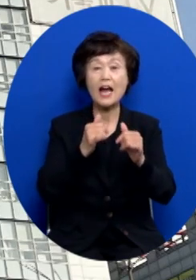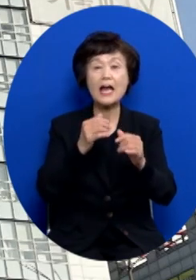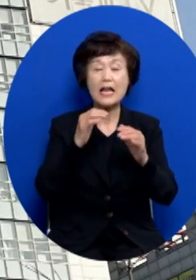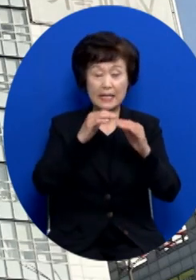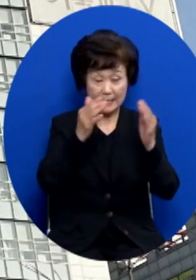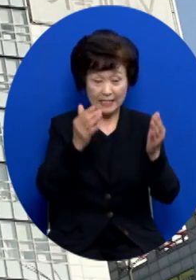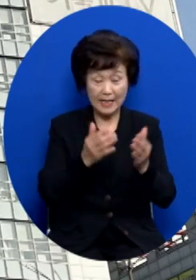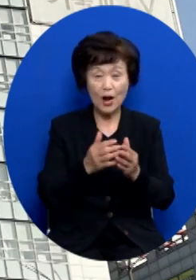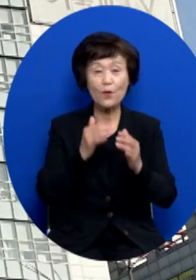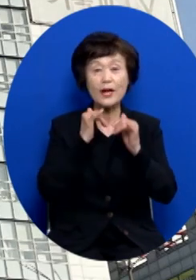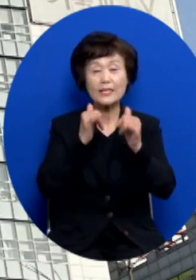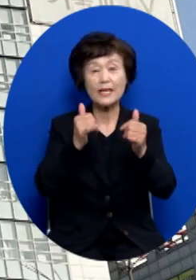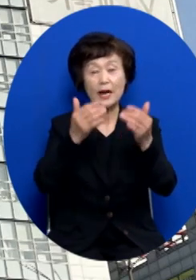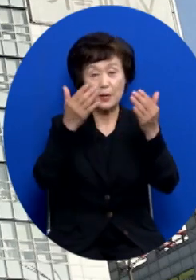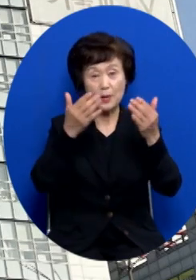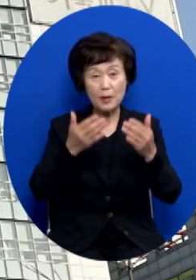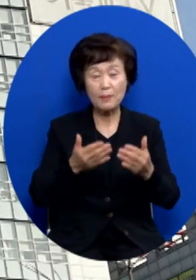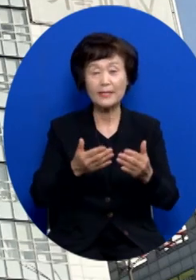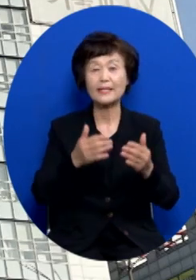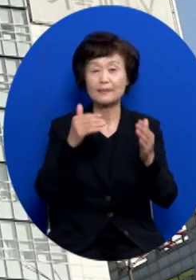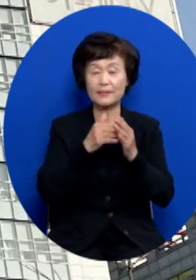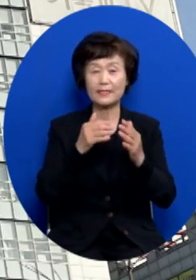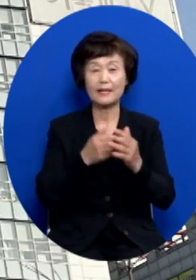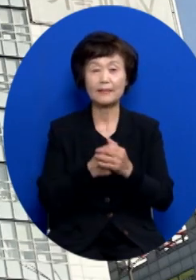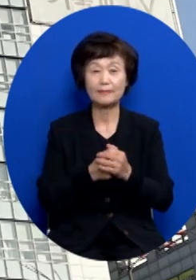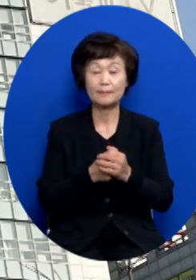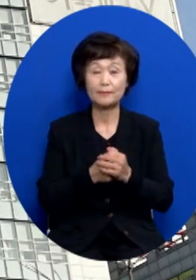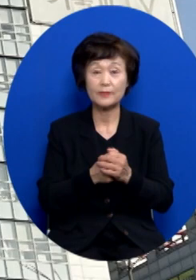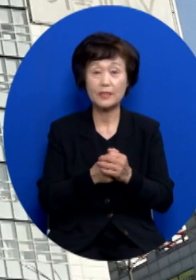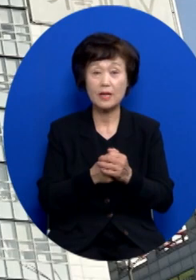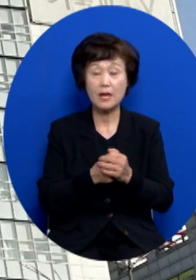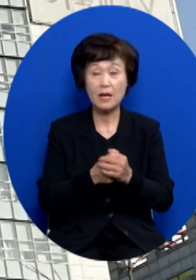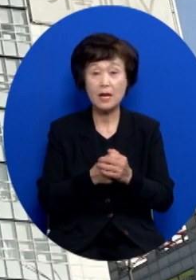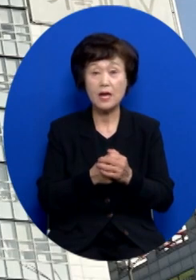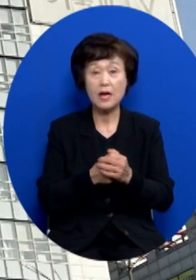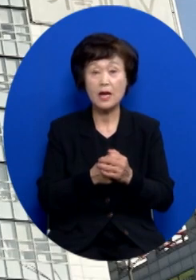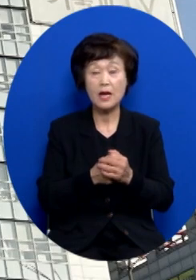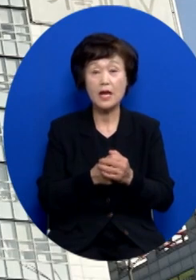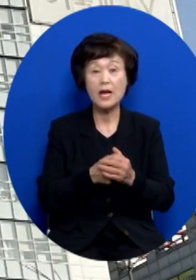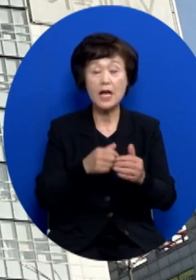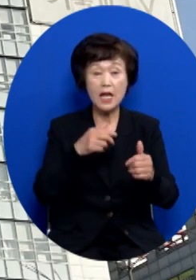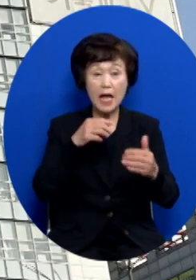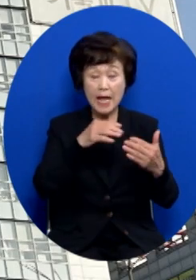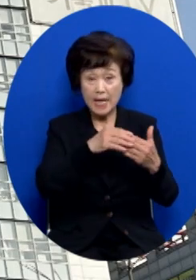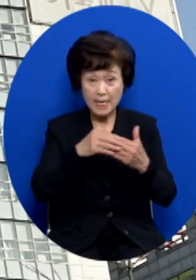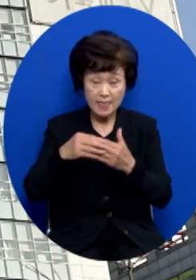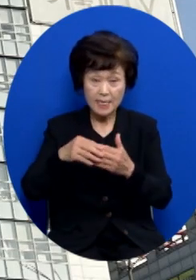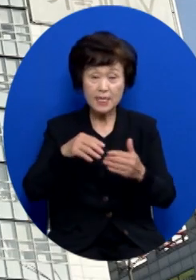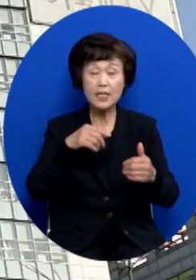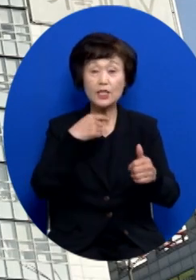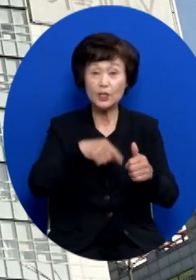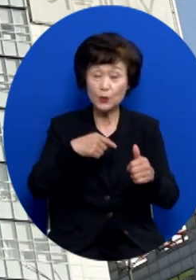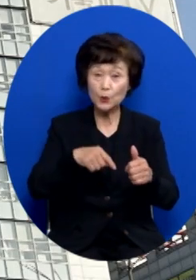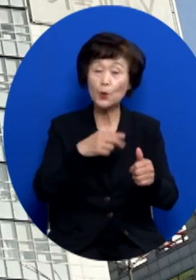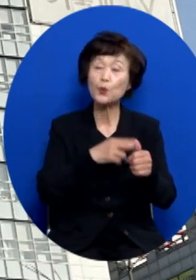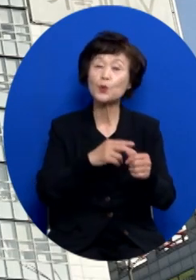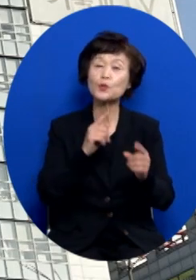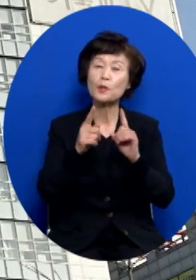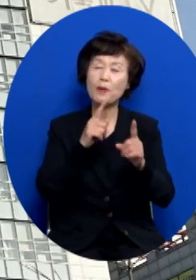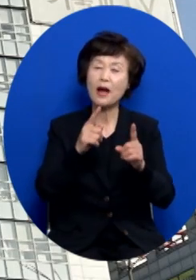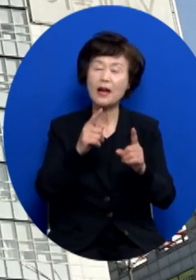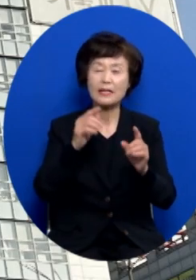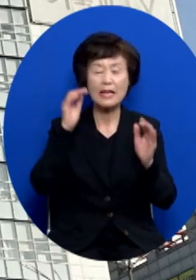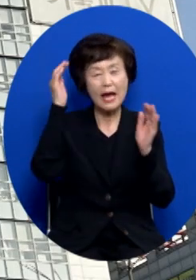장관상을 비롯해 산림청장상 등을 수상했습니다. 백성예대 이정기 지도교수는 호텔조리 동아리 학생들과 이어온